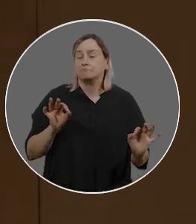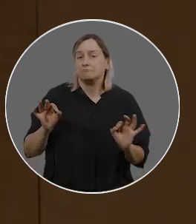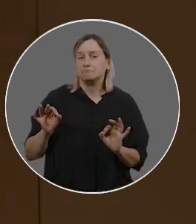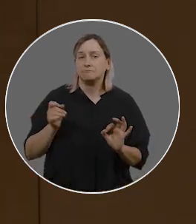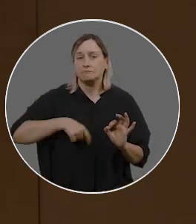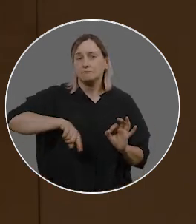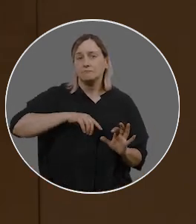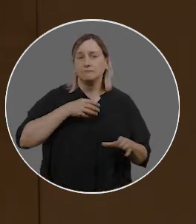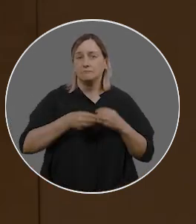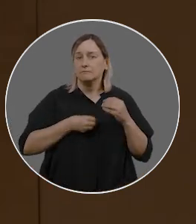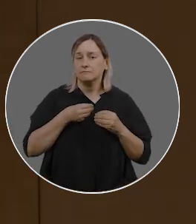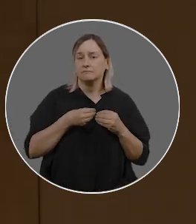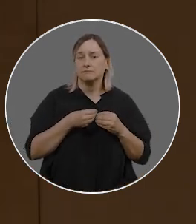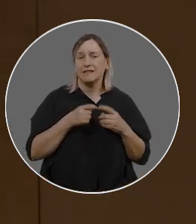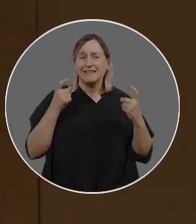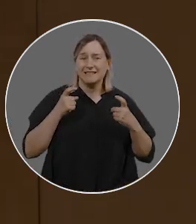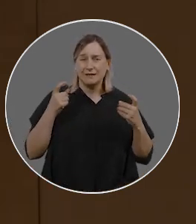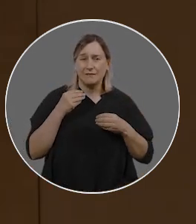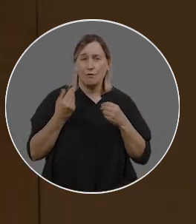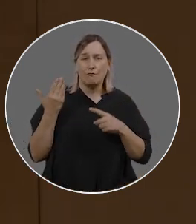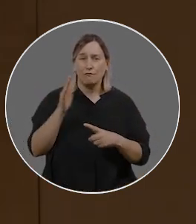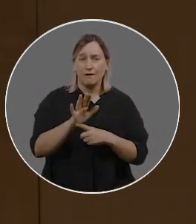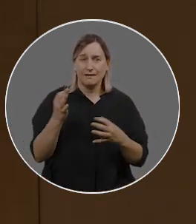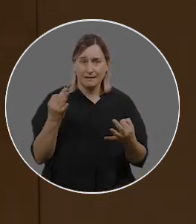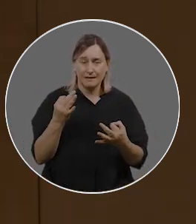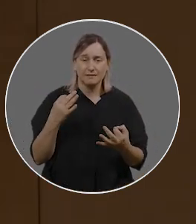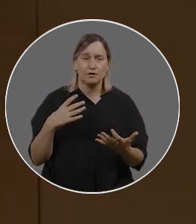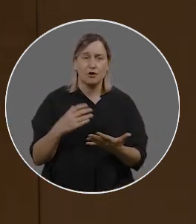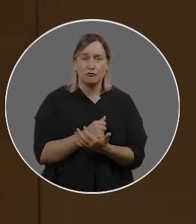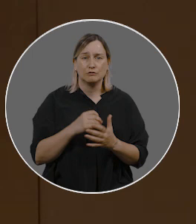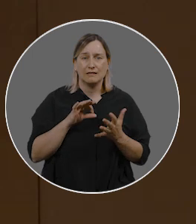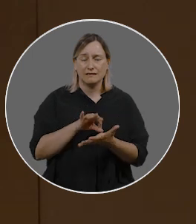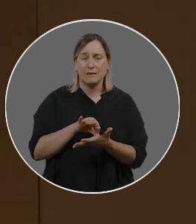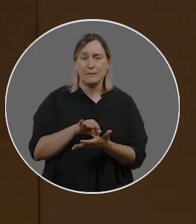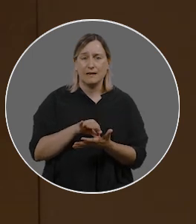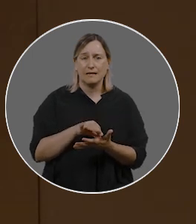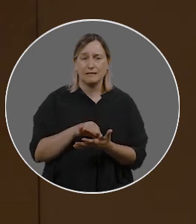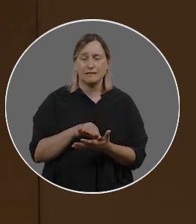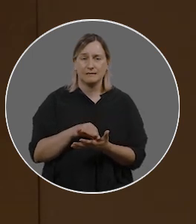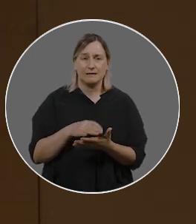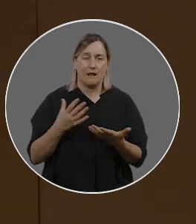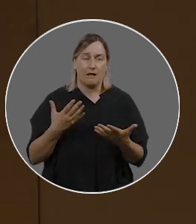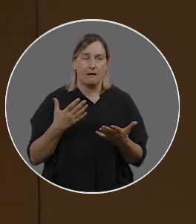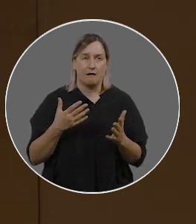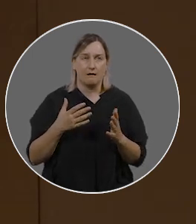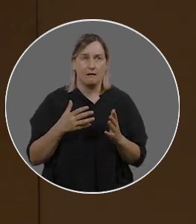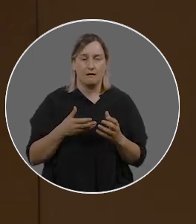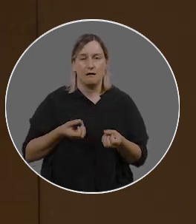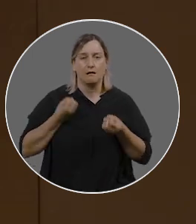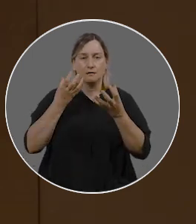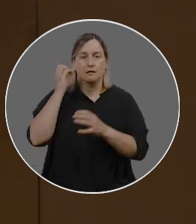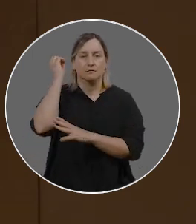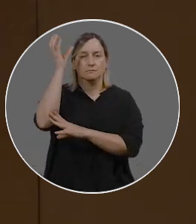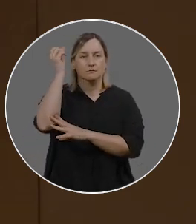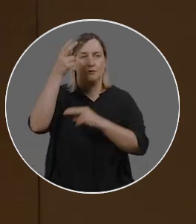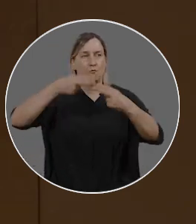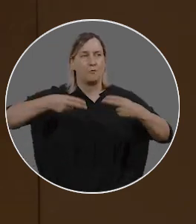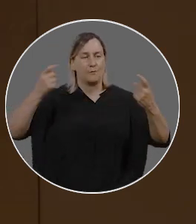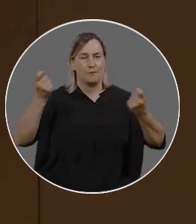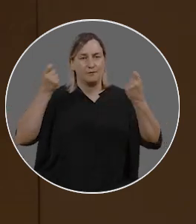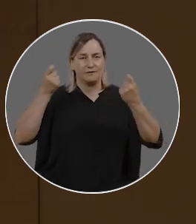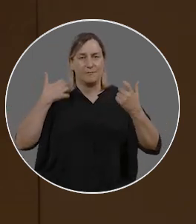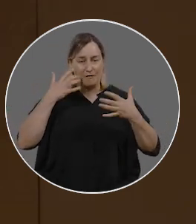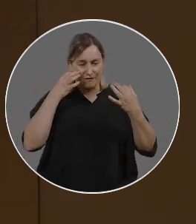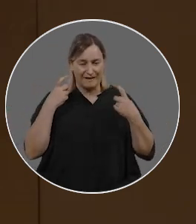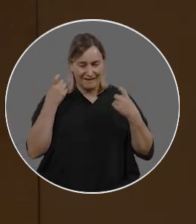nosaltres el que intentem oferir és tots els serveis, tampoc faré aquí ara un speech de publicitat, però intentar